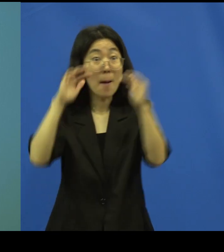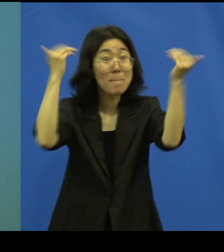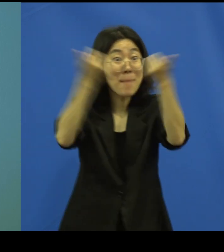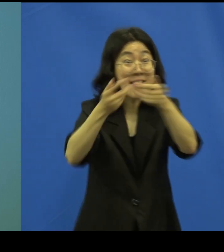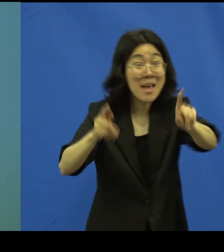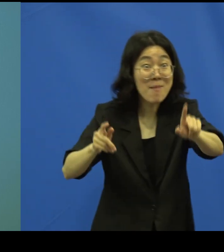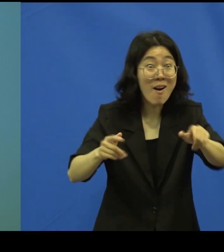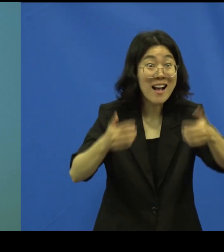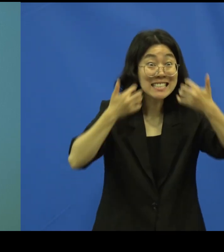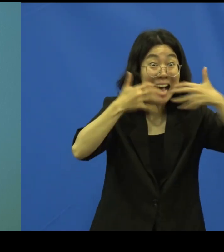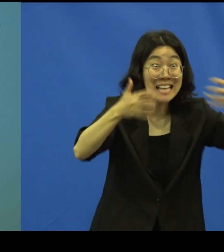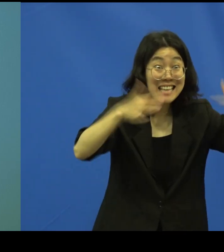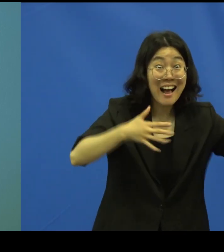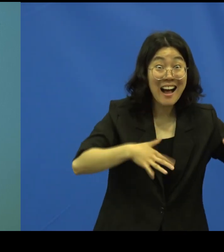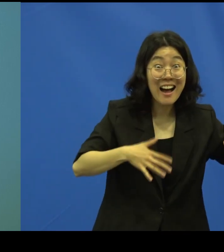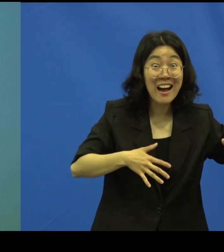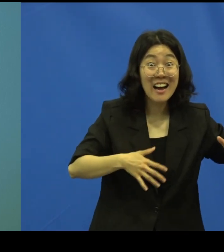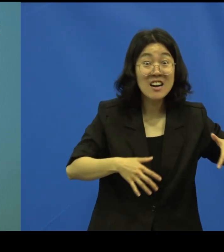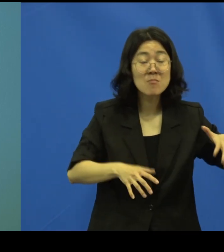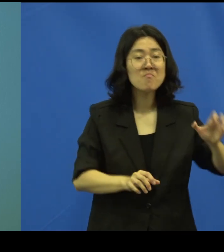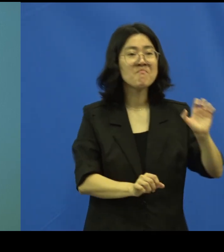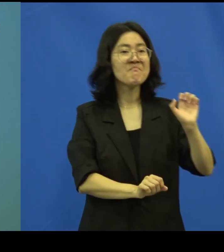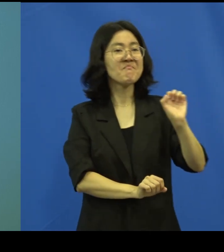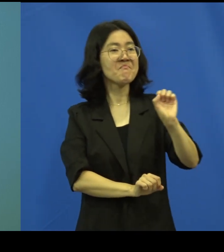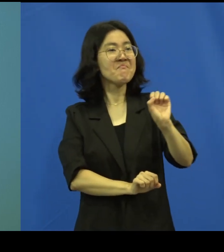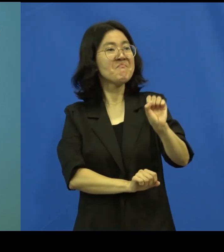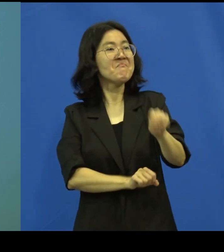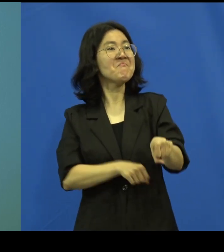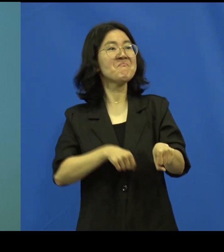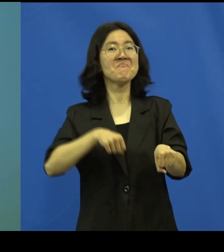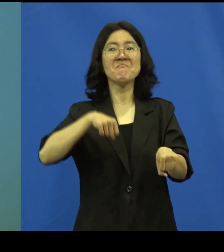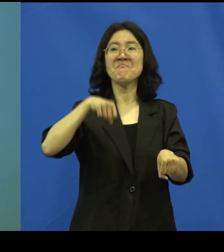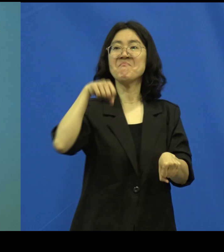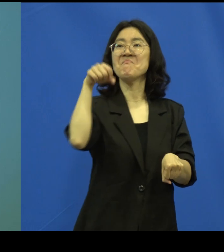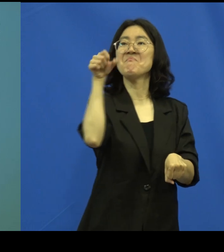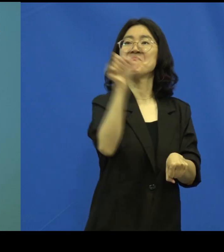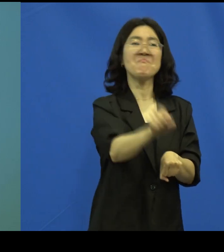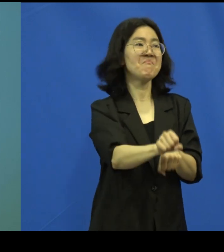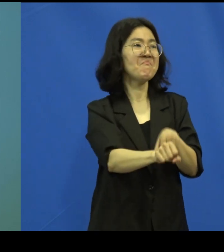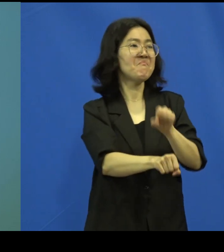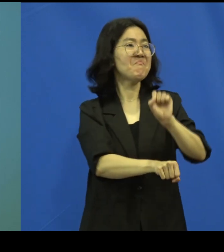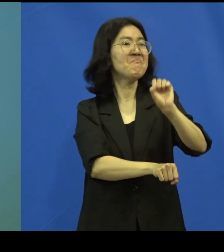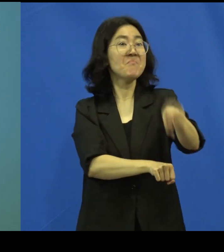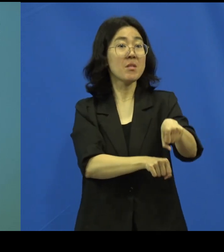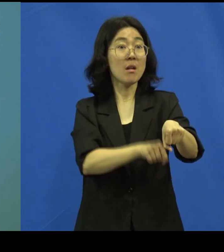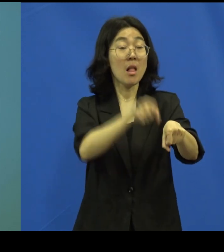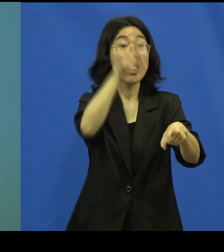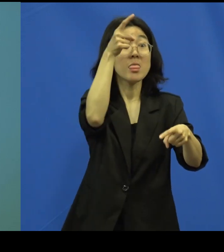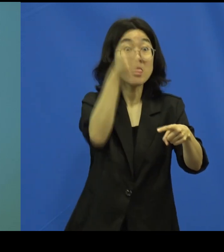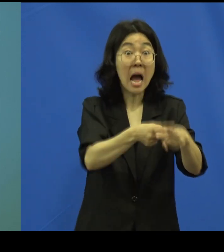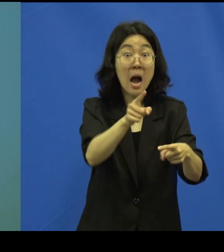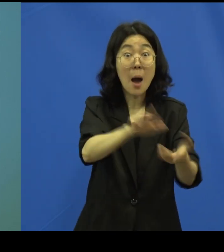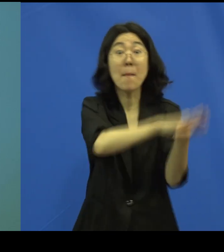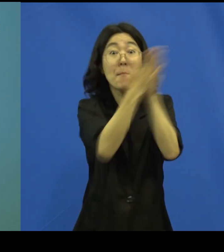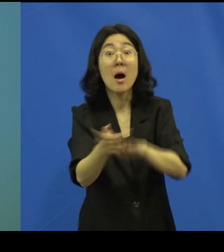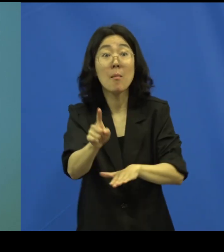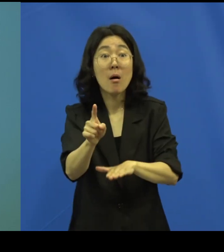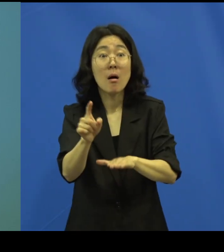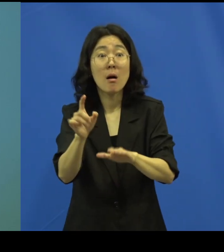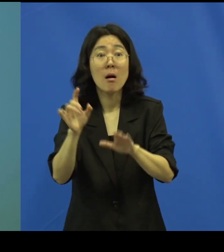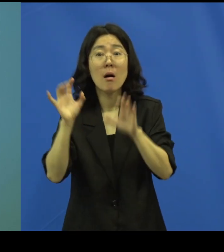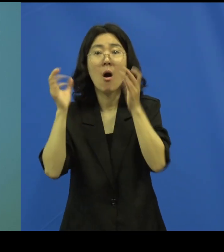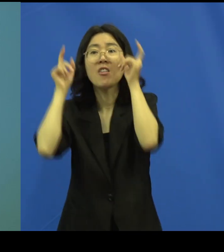사자의 이미지에서 어린 양의 모습으로 바뀌어지고 있습니다. 자, 이것은 성경 전체에 걸쳐 우리에게